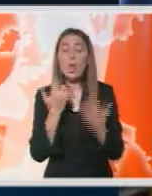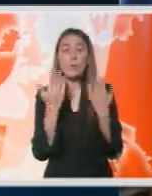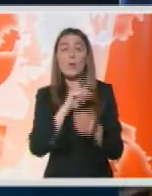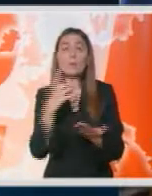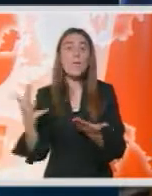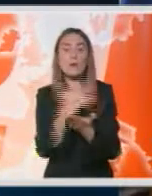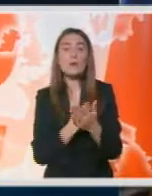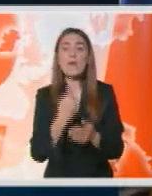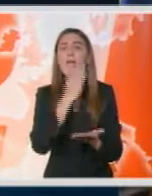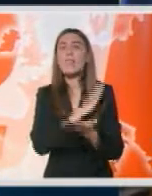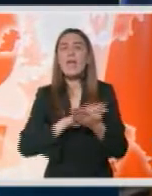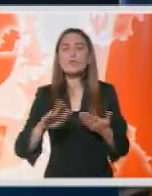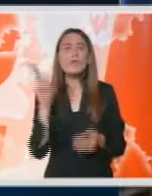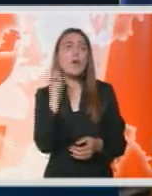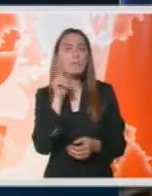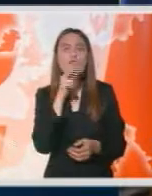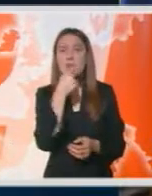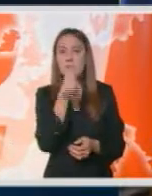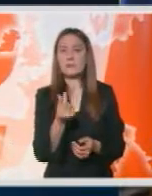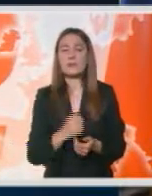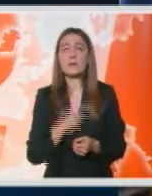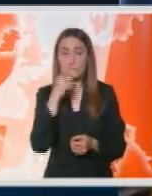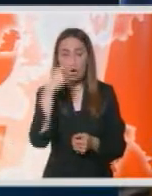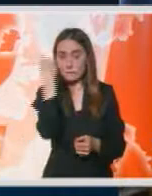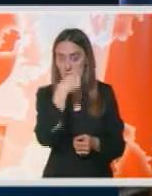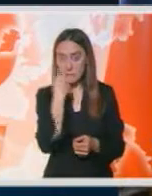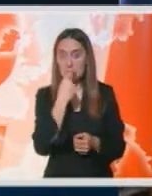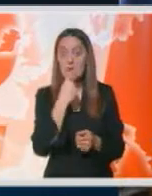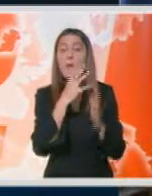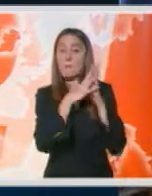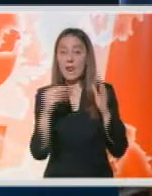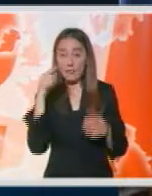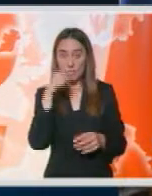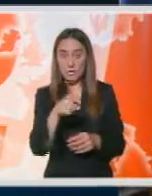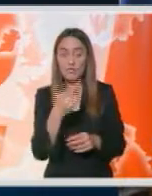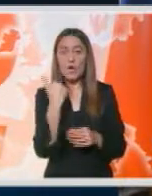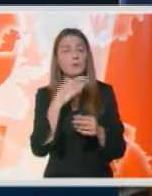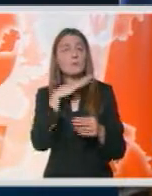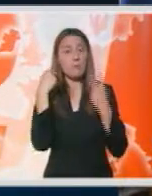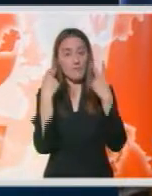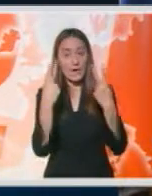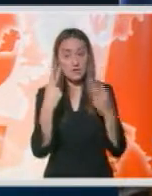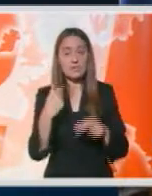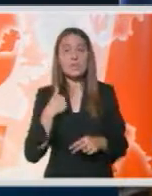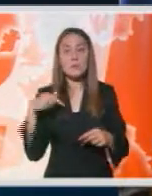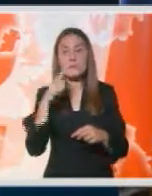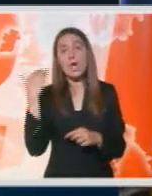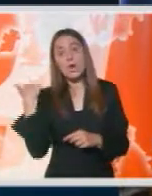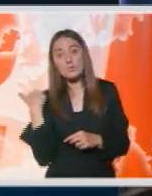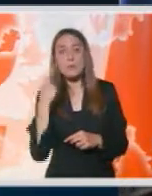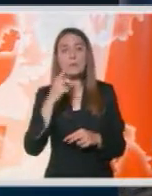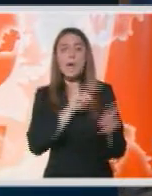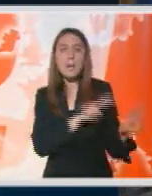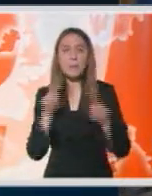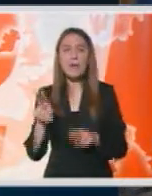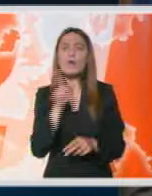ne koristimo jednostavan, običan jezik. U tom smislu, prevod je u ovom kontekstu od izuzetnog značaja. Mi se oslanjamo na vladavinu